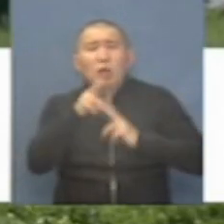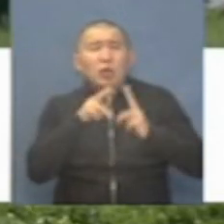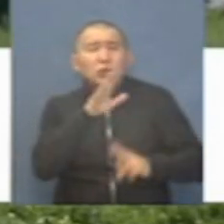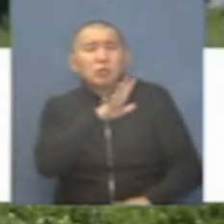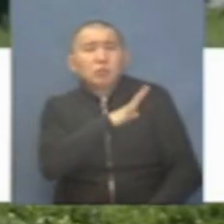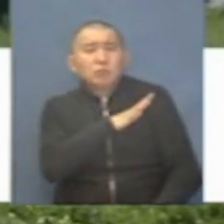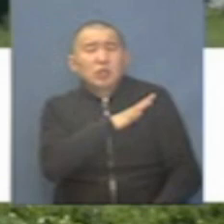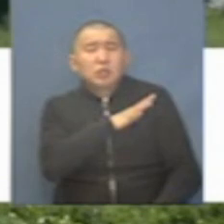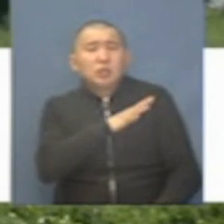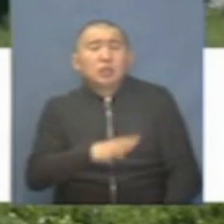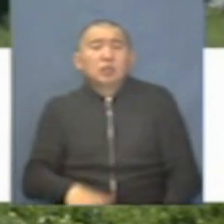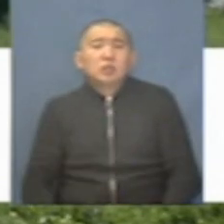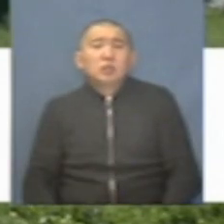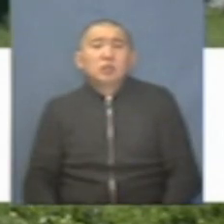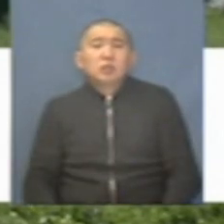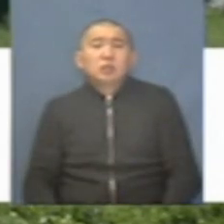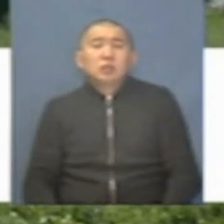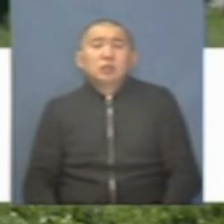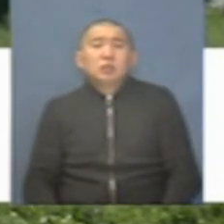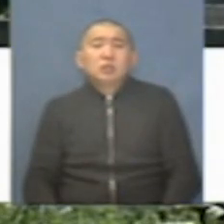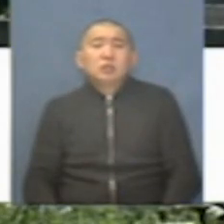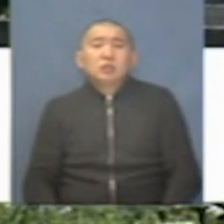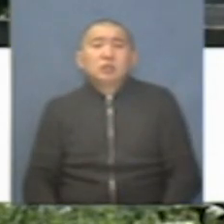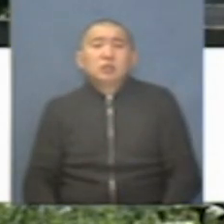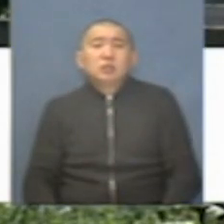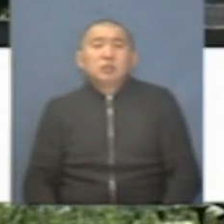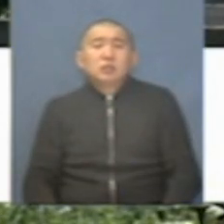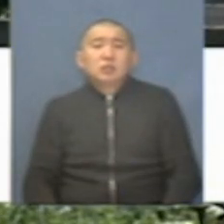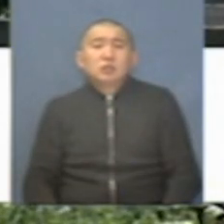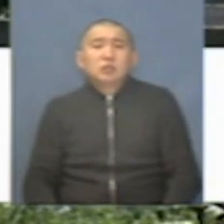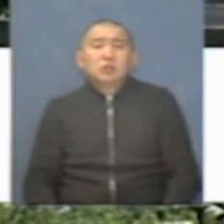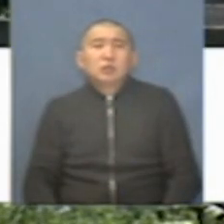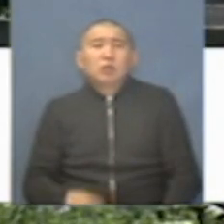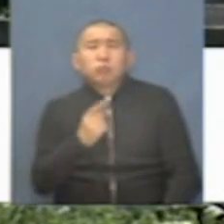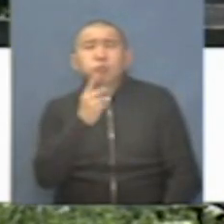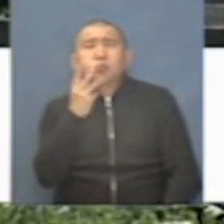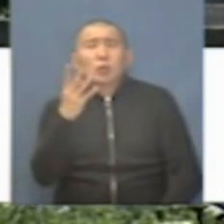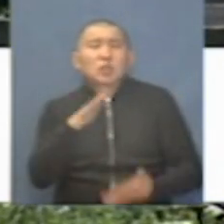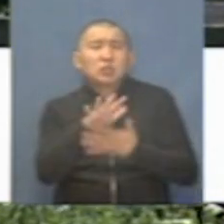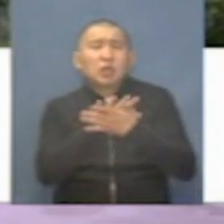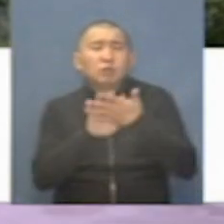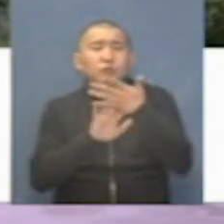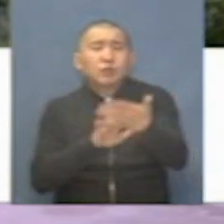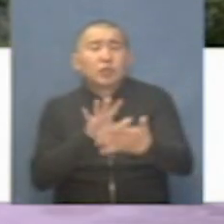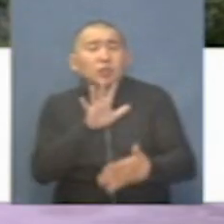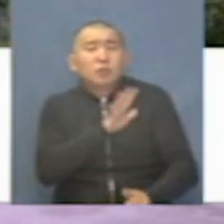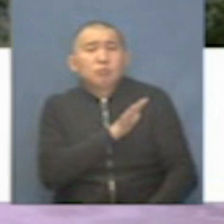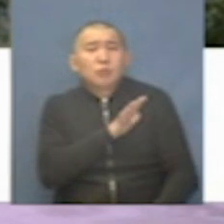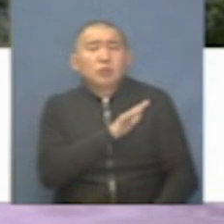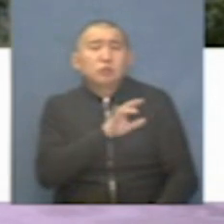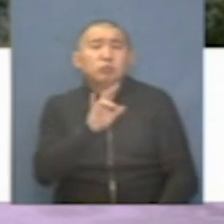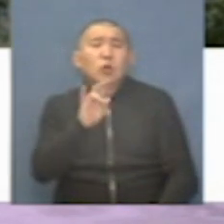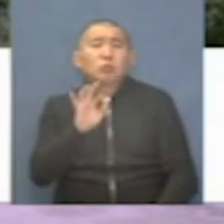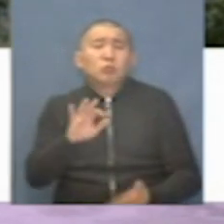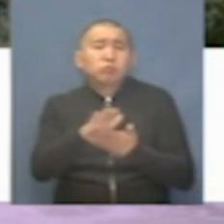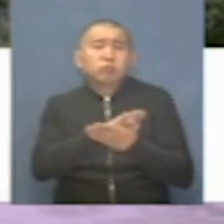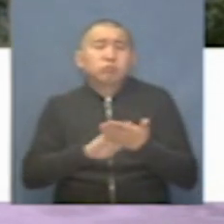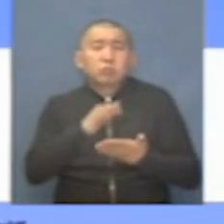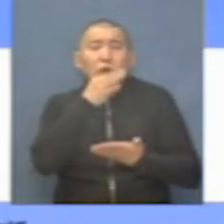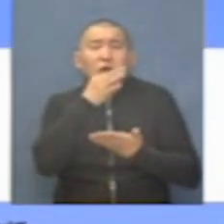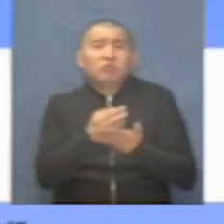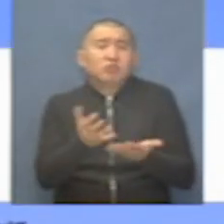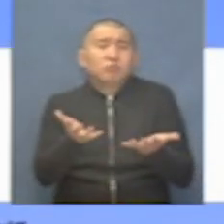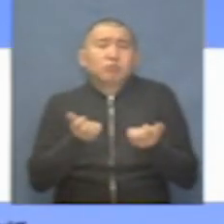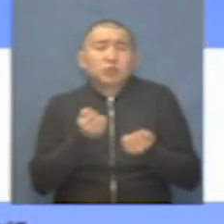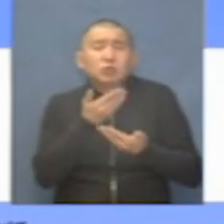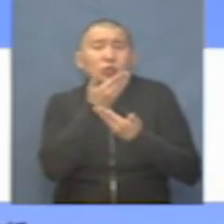жерді мемлекетті қордан шығару бойынша жауапты органдарға бірнеше мәрте хат жазған, дегенмен мардымды жауап ала